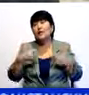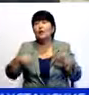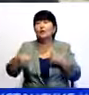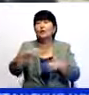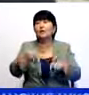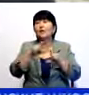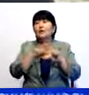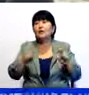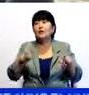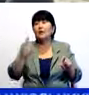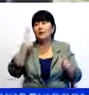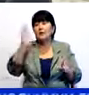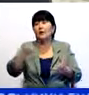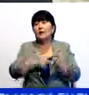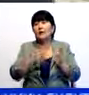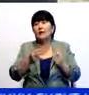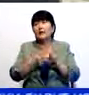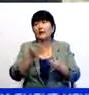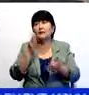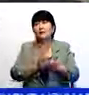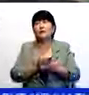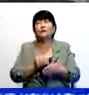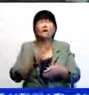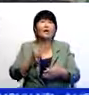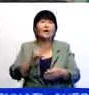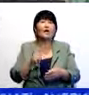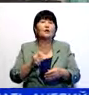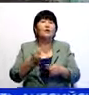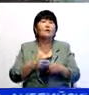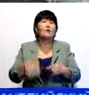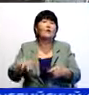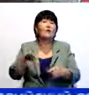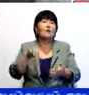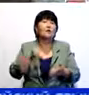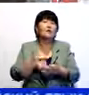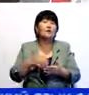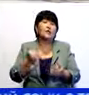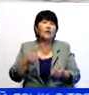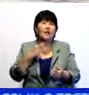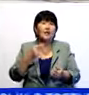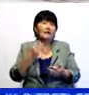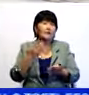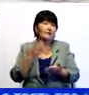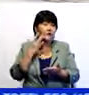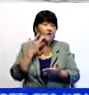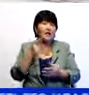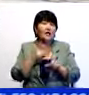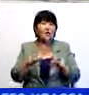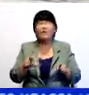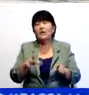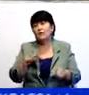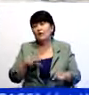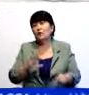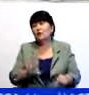предпринимательских объектов планируем подключить к газу. А еще в районе строится автодром. Говорить о востребованности этого объекта не